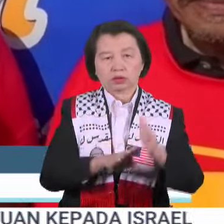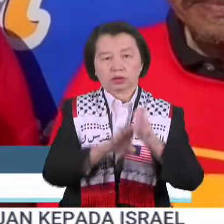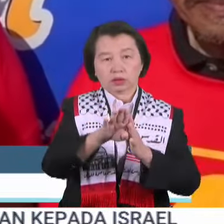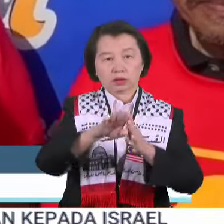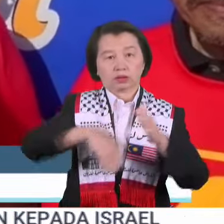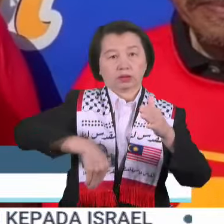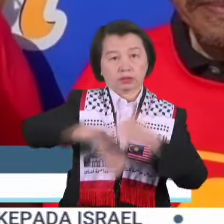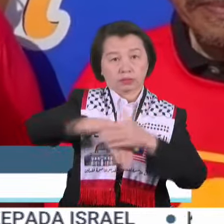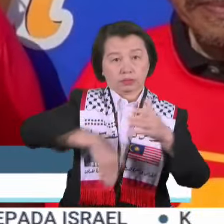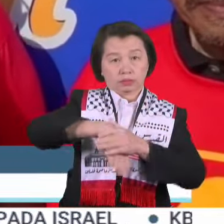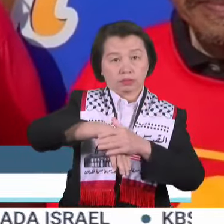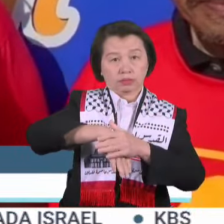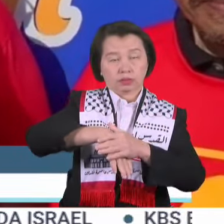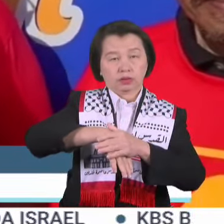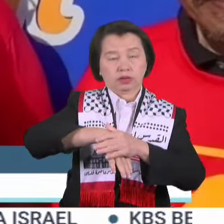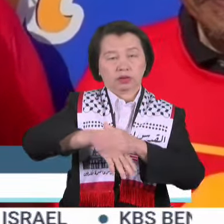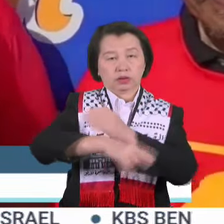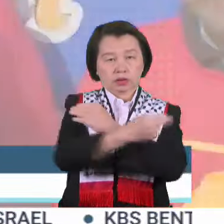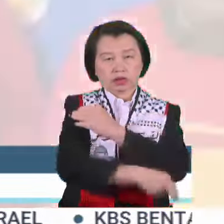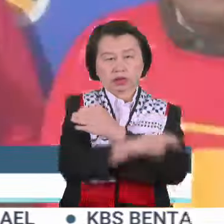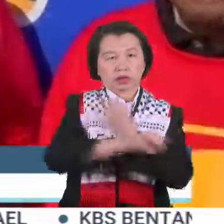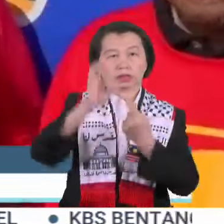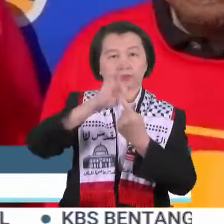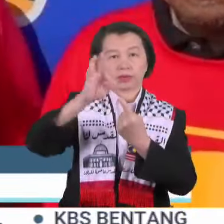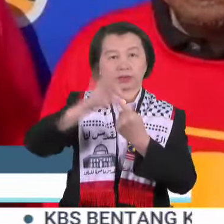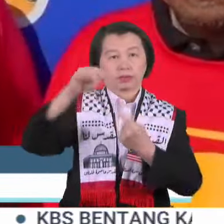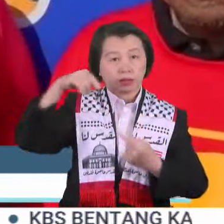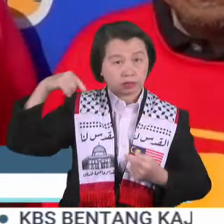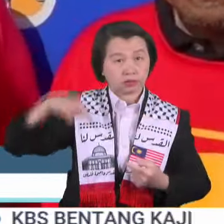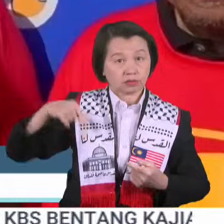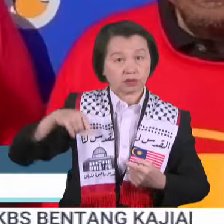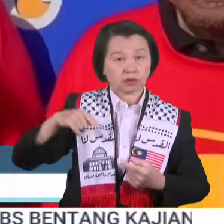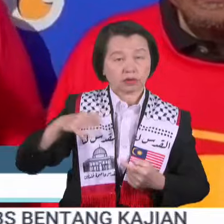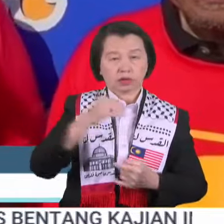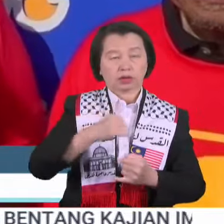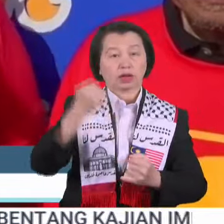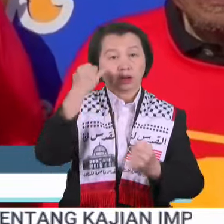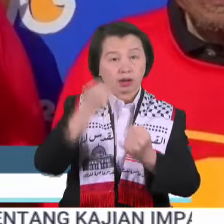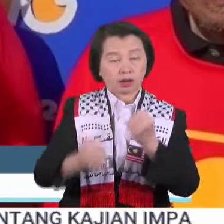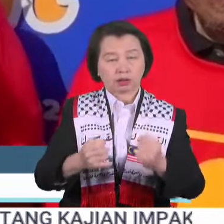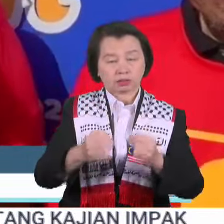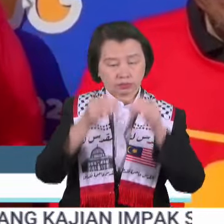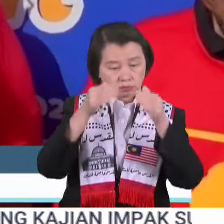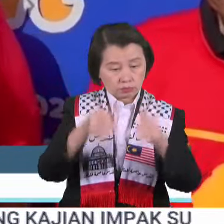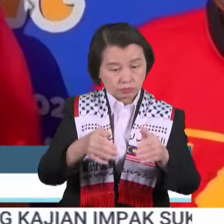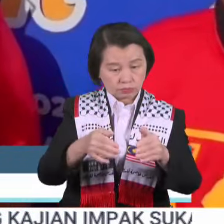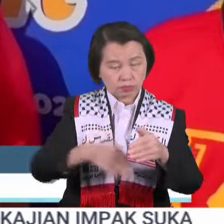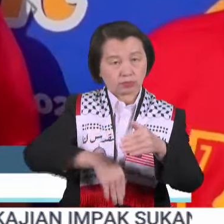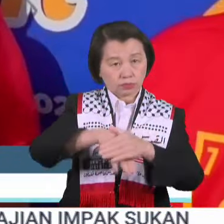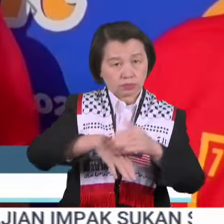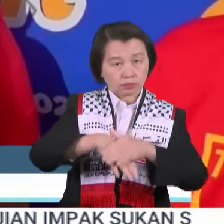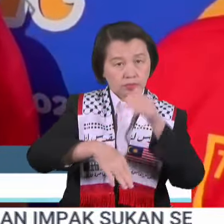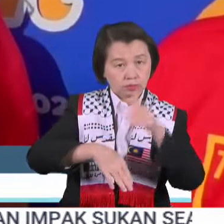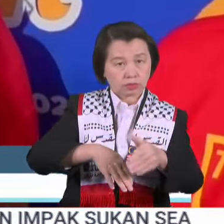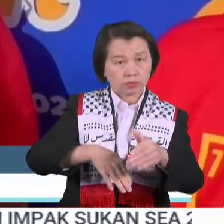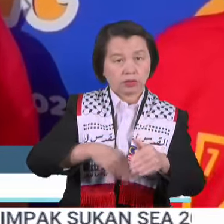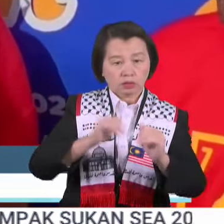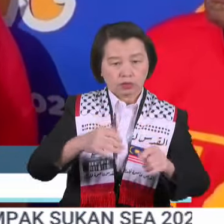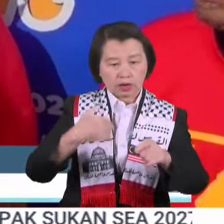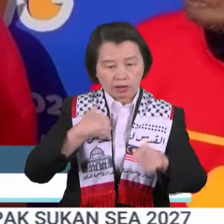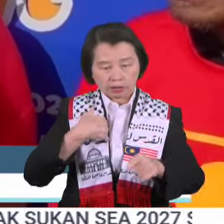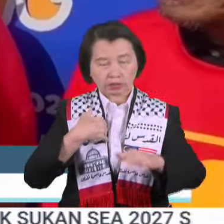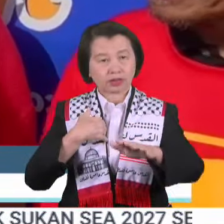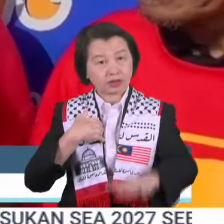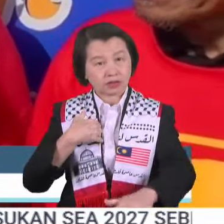bola sepak di negeri Pulau Pinang ini, di mana akhirnya dengan penumpuan itu dapat